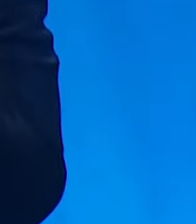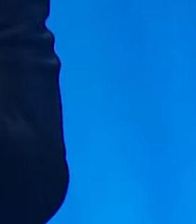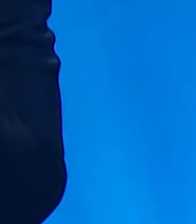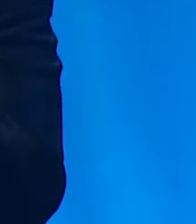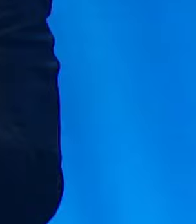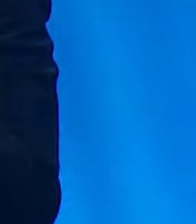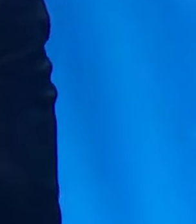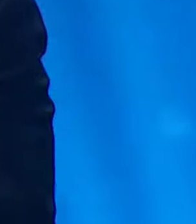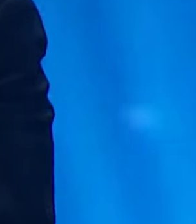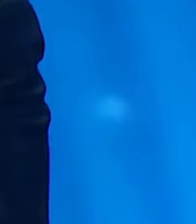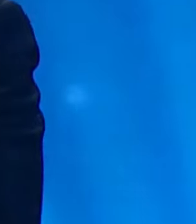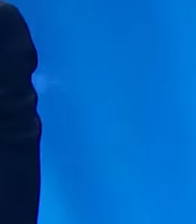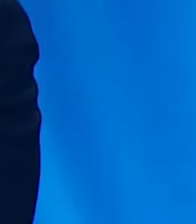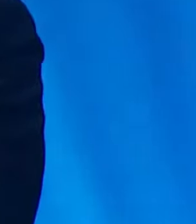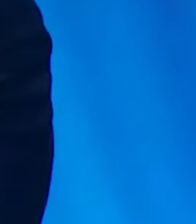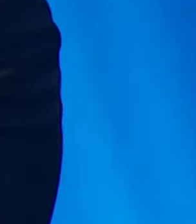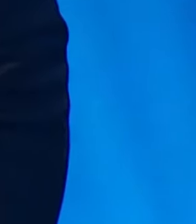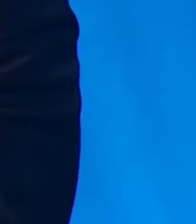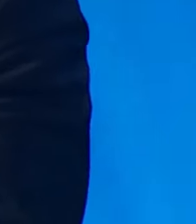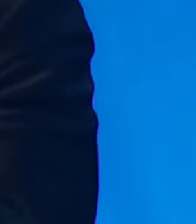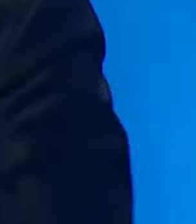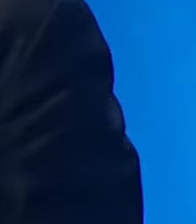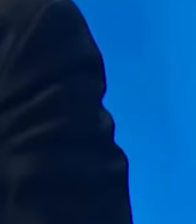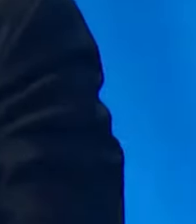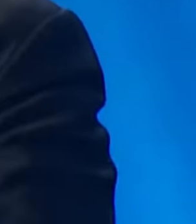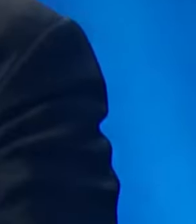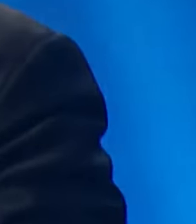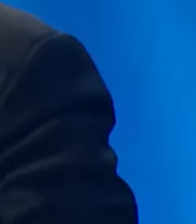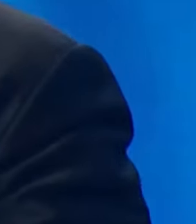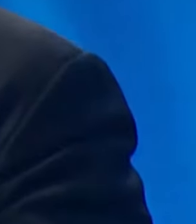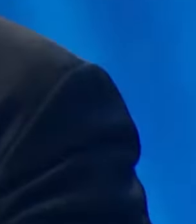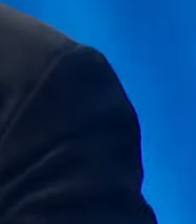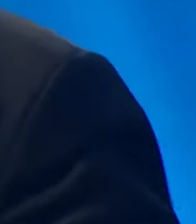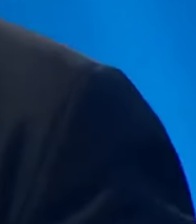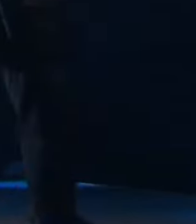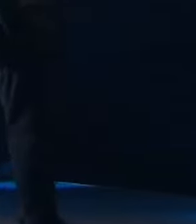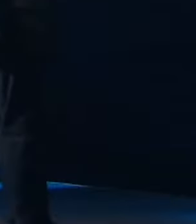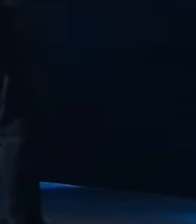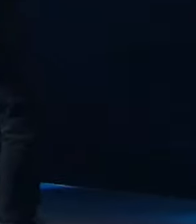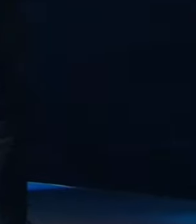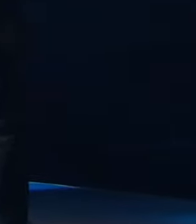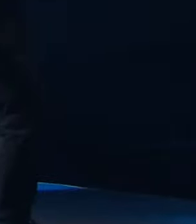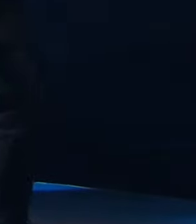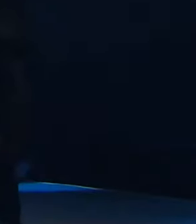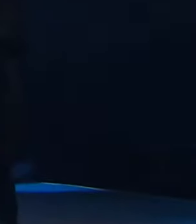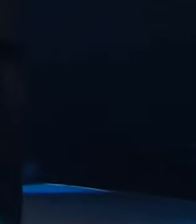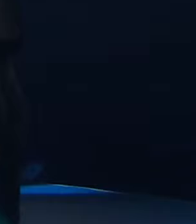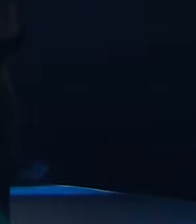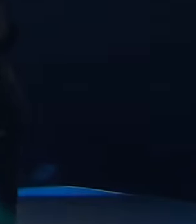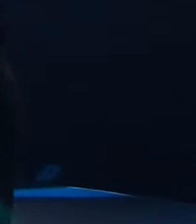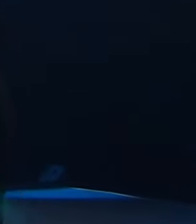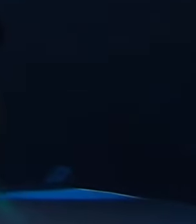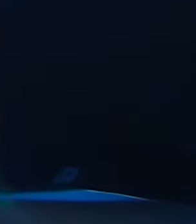일어나라 빛을 발하라 Sing it fire! 일어나라